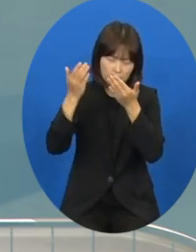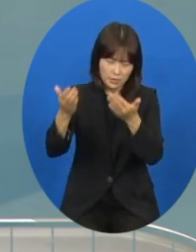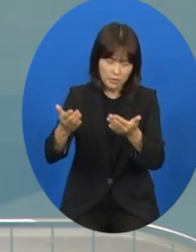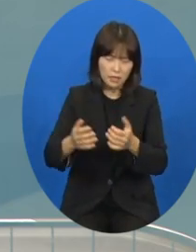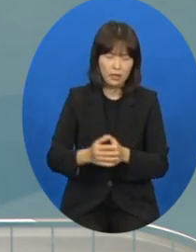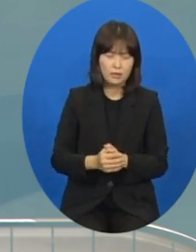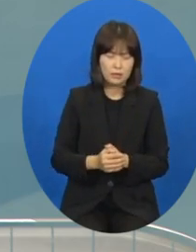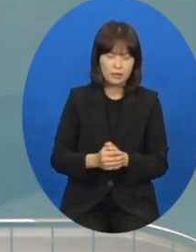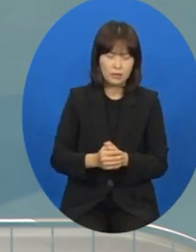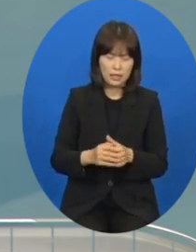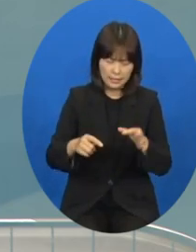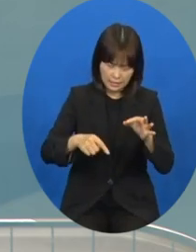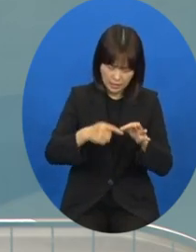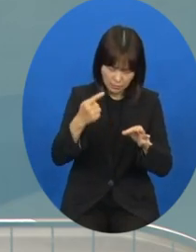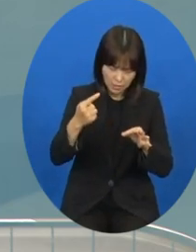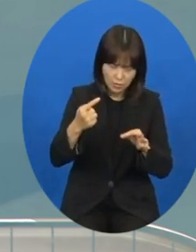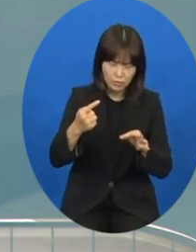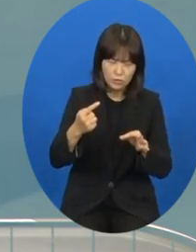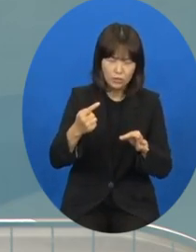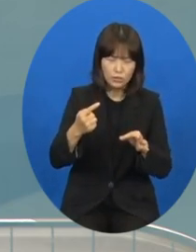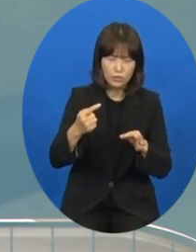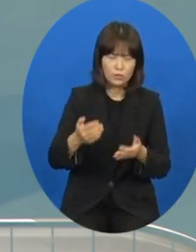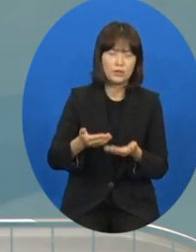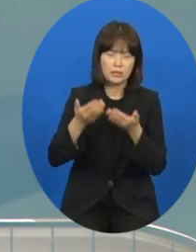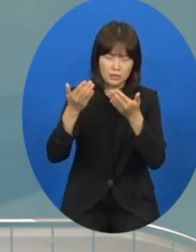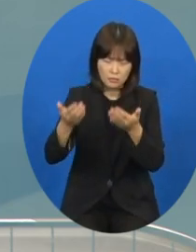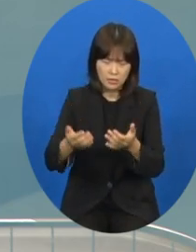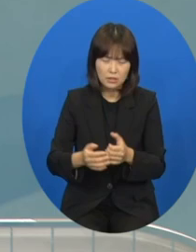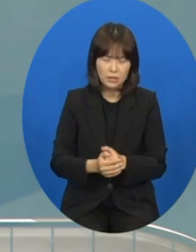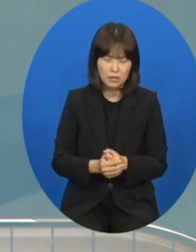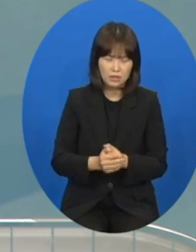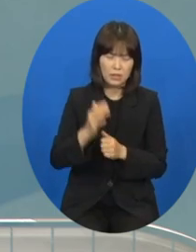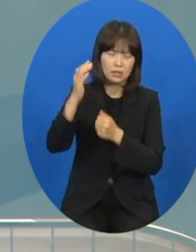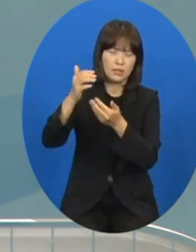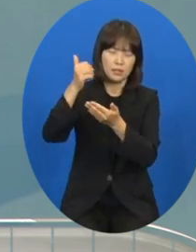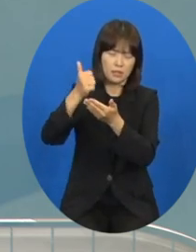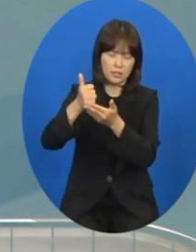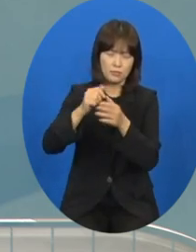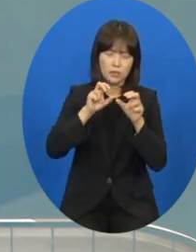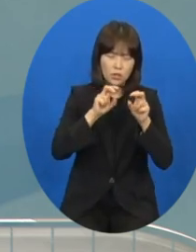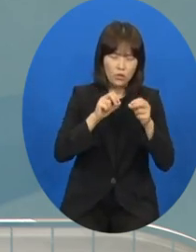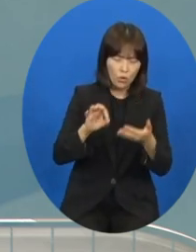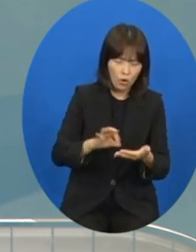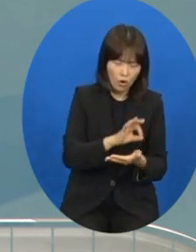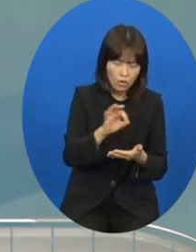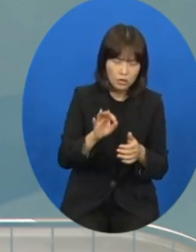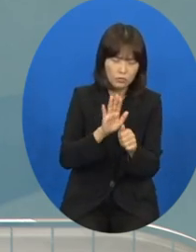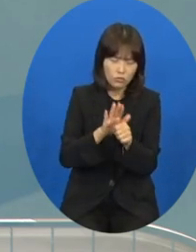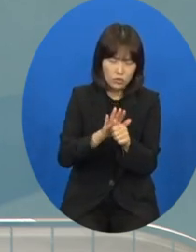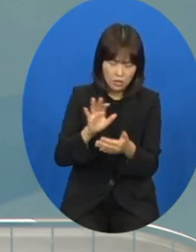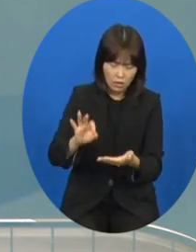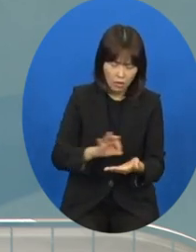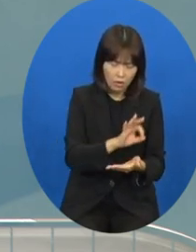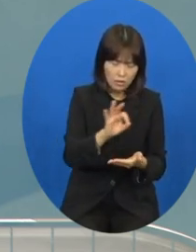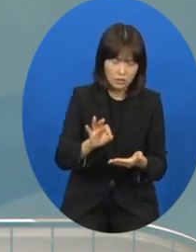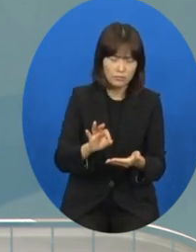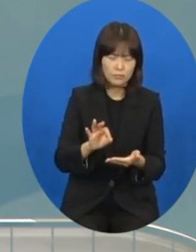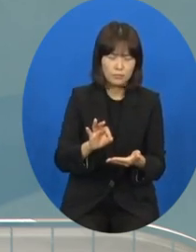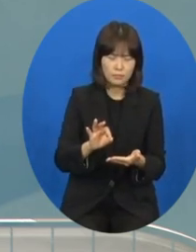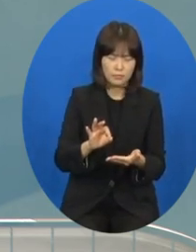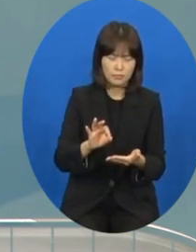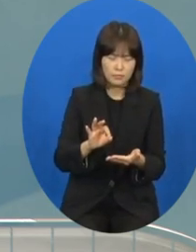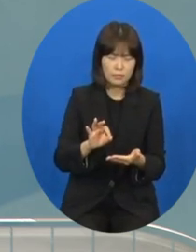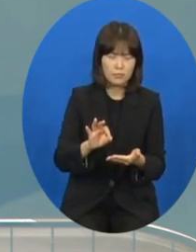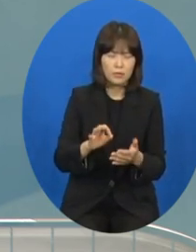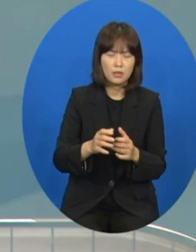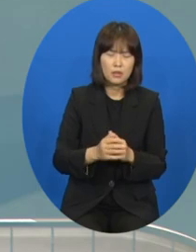봉헌합니다. 온전한 십일조를 드립니다. 하나님 선교헌금과 구제헌금을 그리고